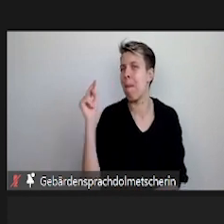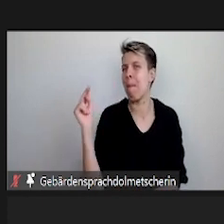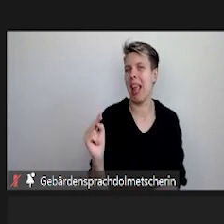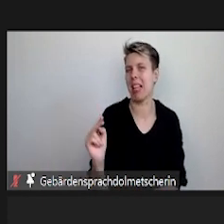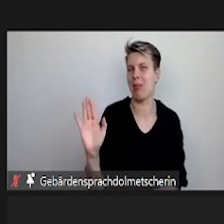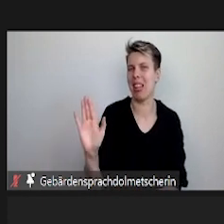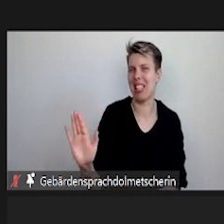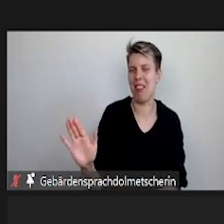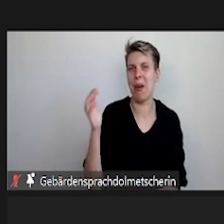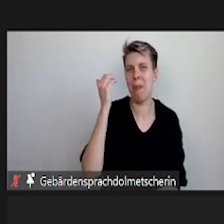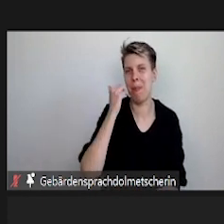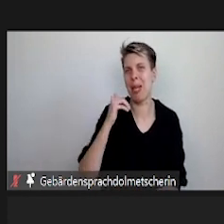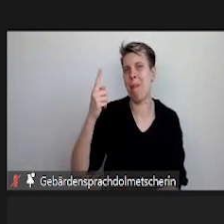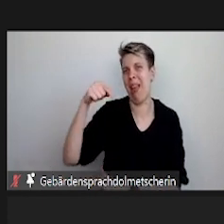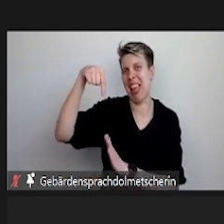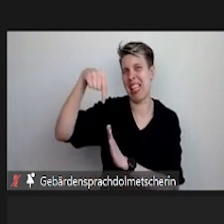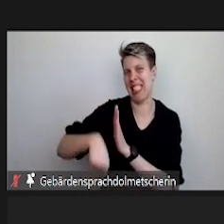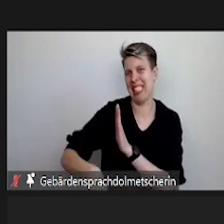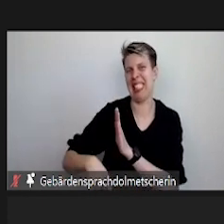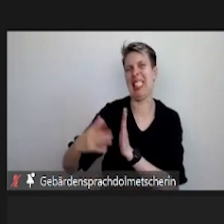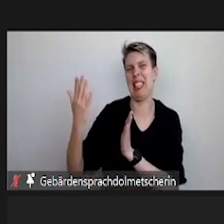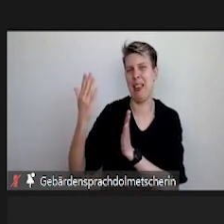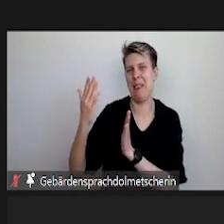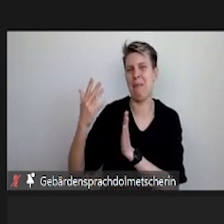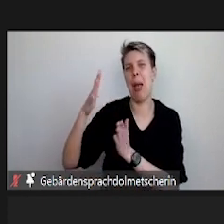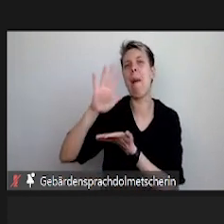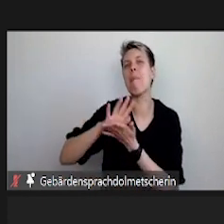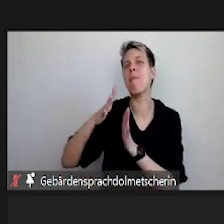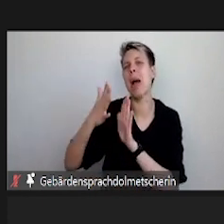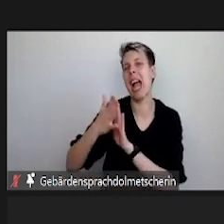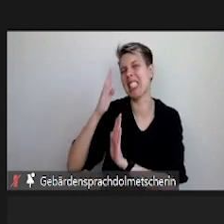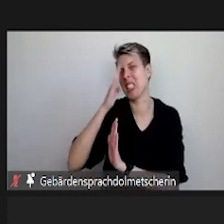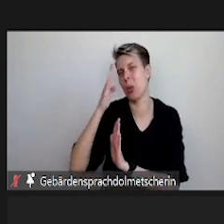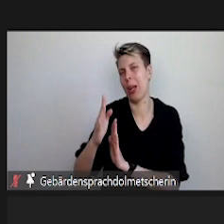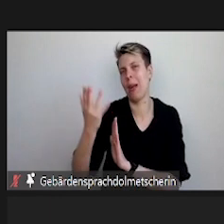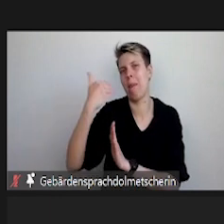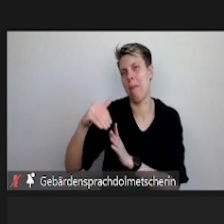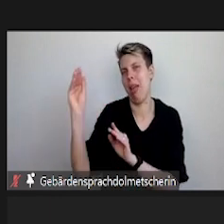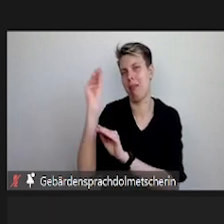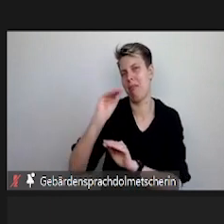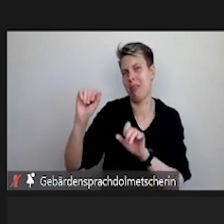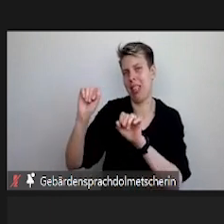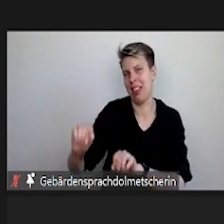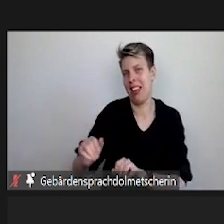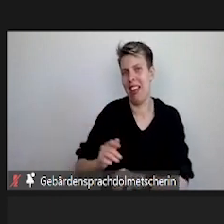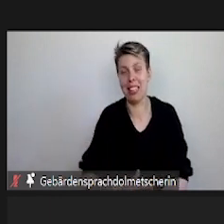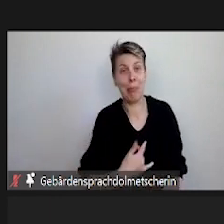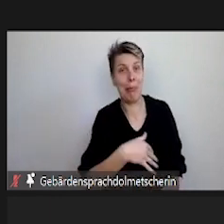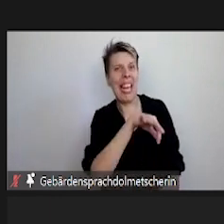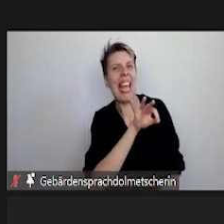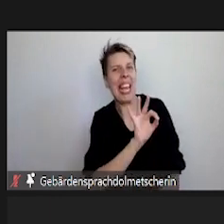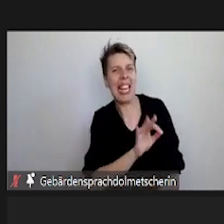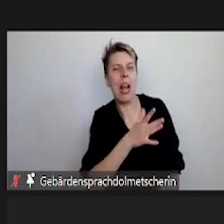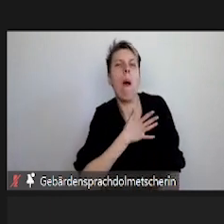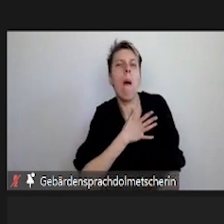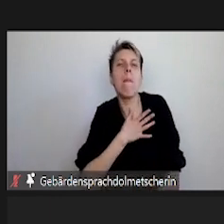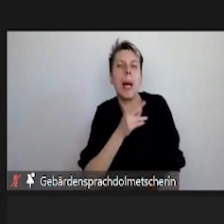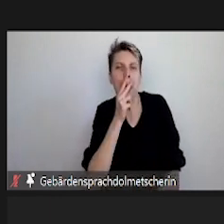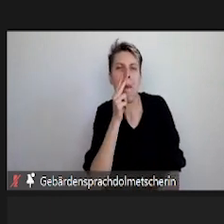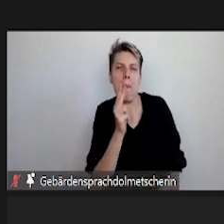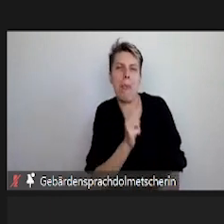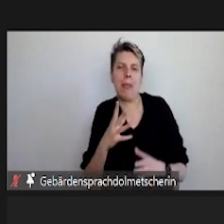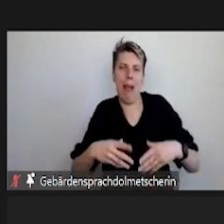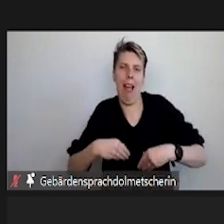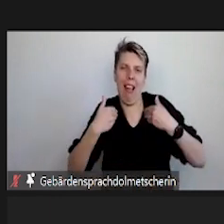bisschen näher, praxisorientierter ein paar Hinweise geben. Genau, also ich fange mal von meiner Sichtweise an. Eben